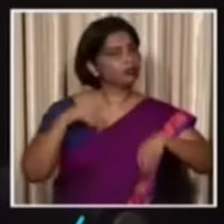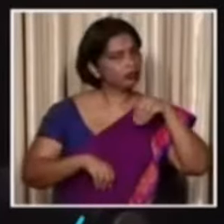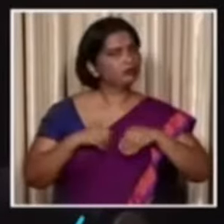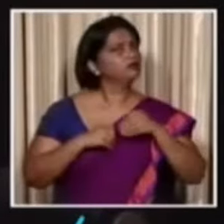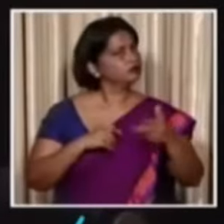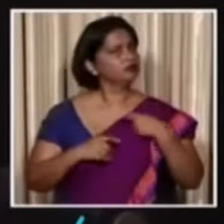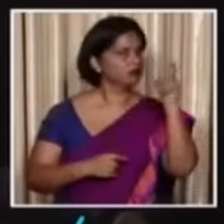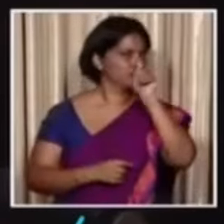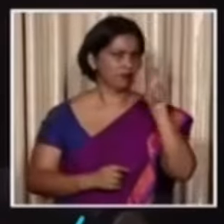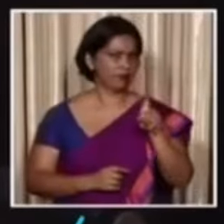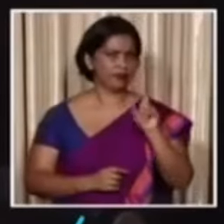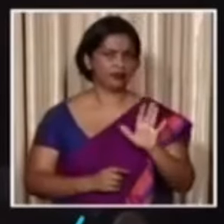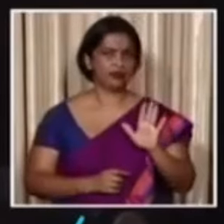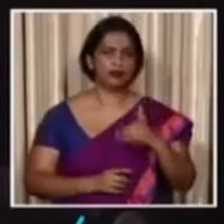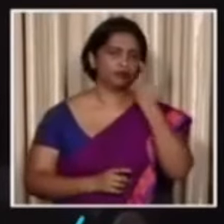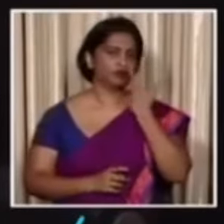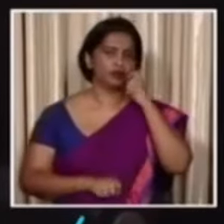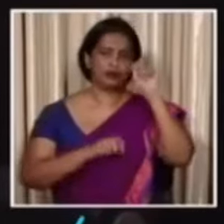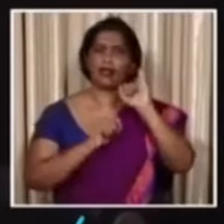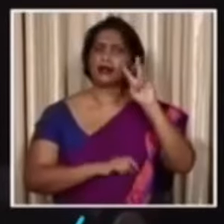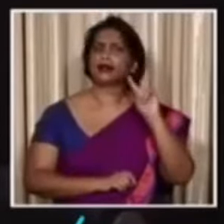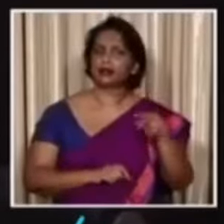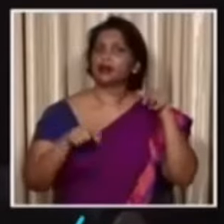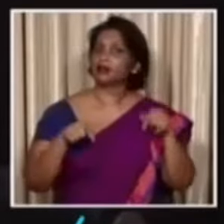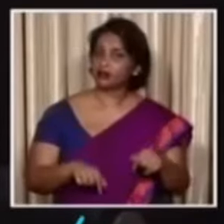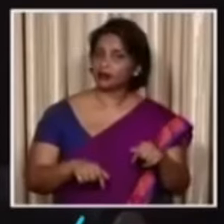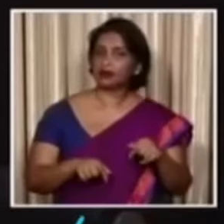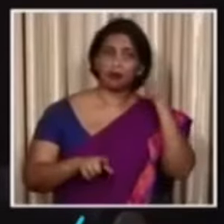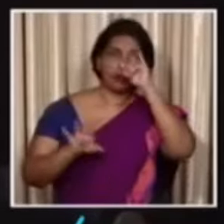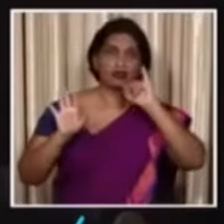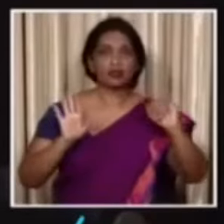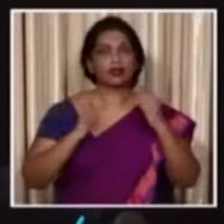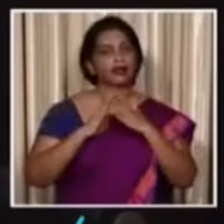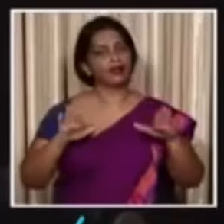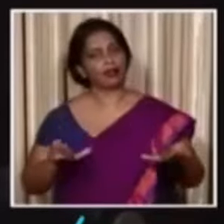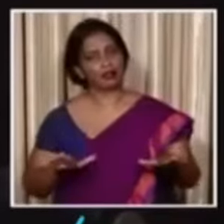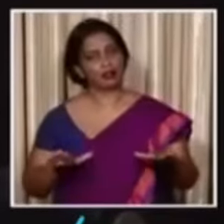කියන එක තමයි ප්‍රශ්නේ තියෙන්නේ. හැබැයි අහිංසක මිනිස්සු 62ක් අද මාස 6ක් තිස්සේ ගෙදර